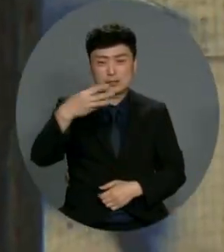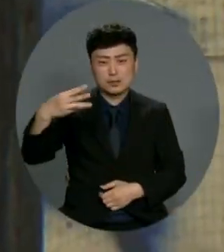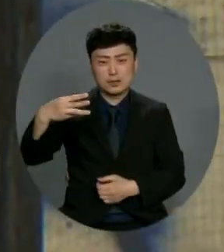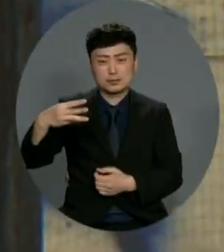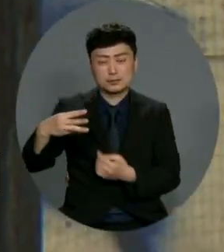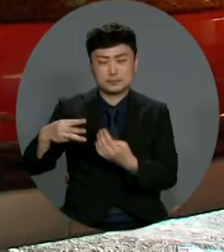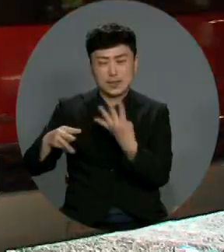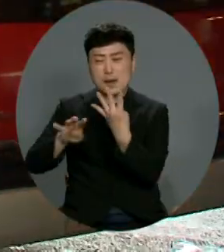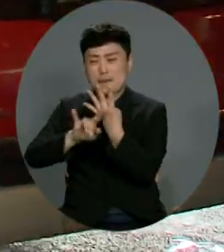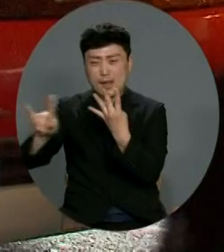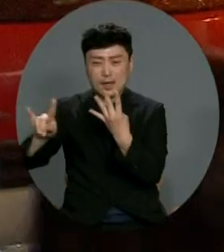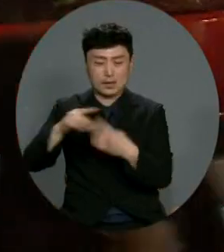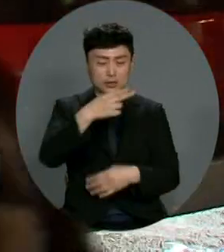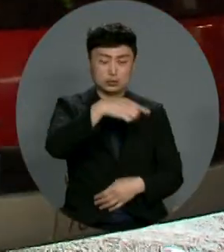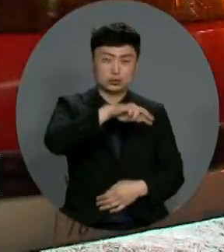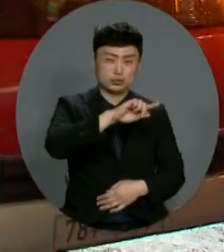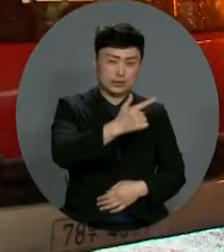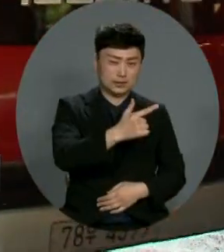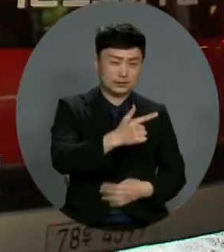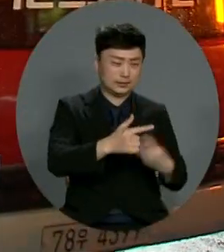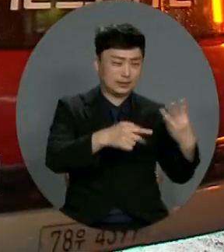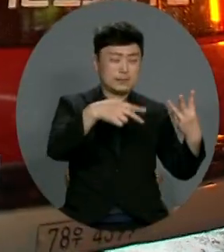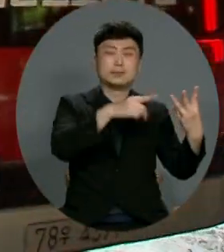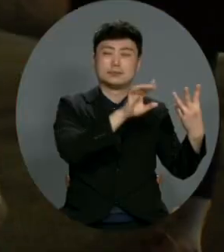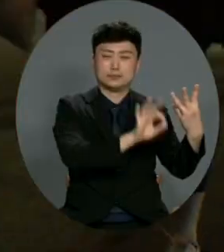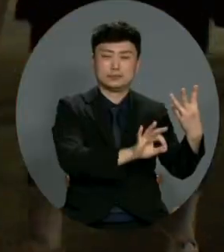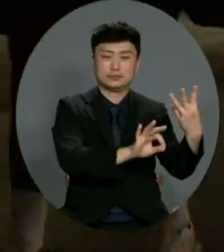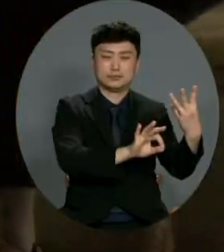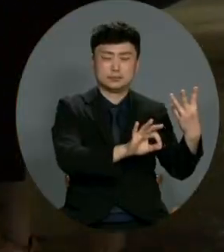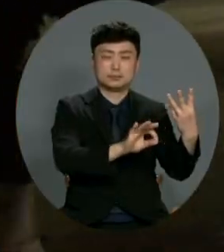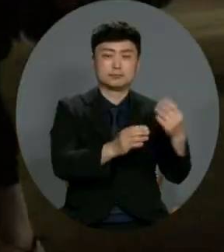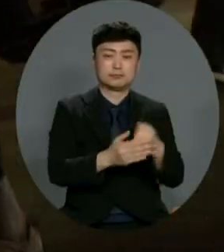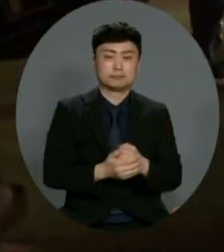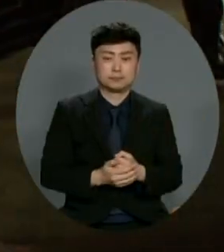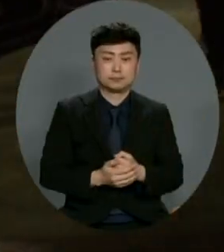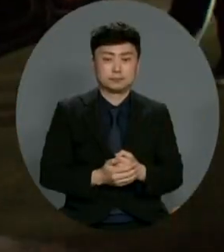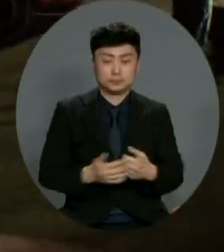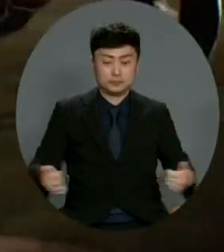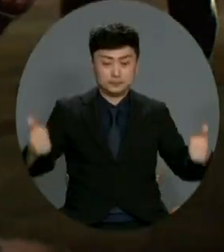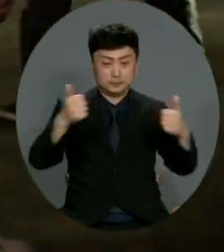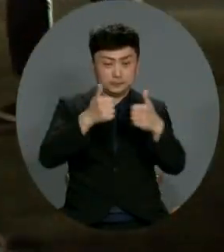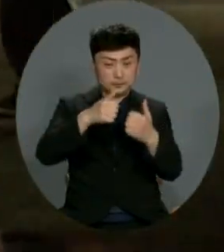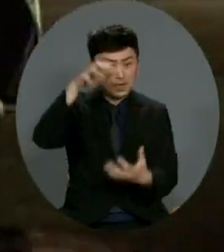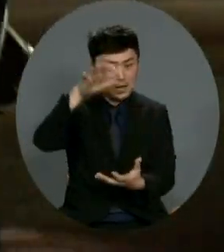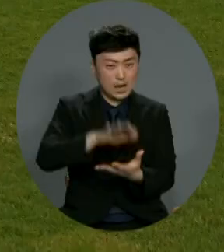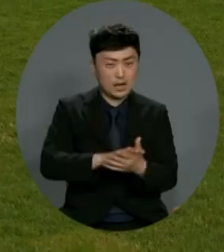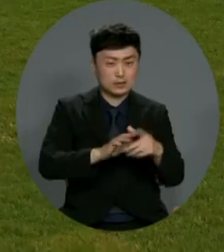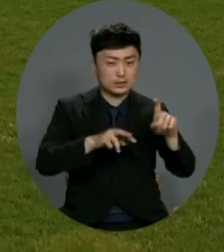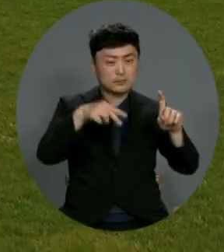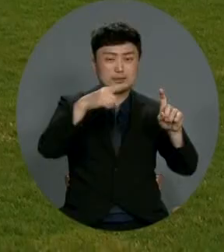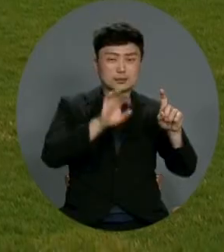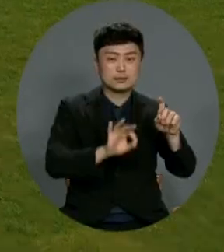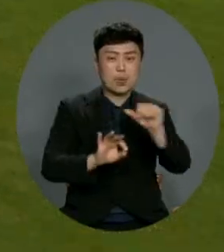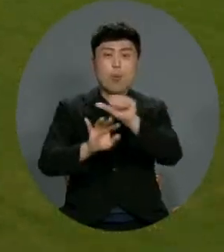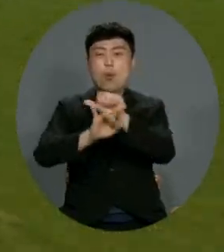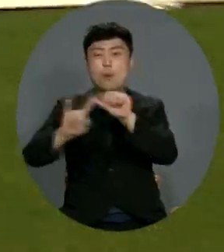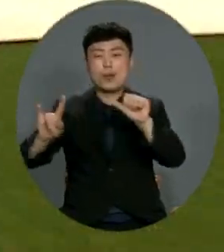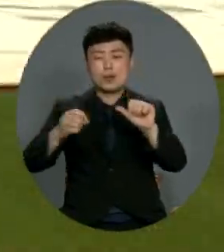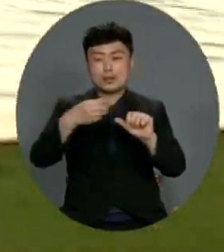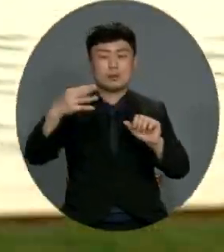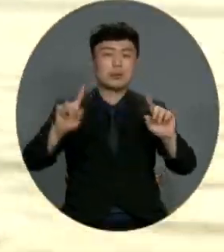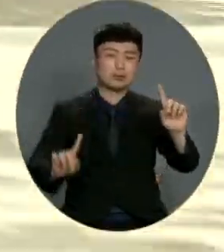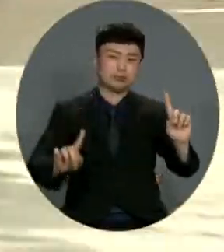4연패, 상대 두산은 3연승 중. 하지만 지난해 상대 전적은 11승 5패로 삼성이 앞섰던